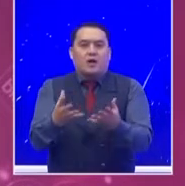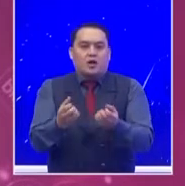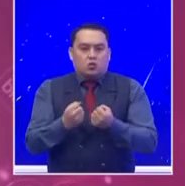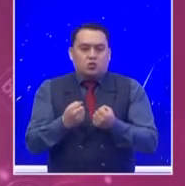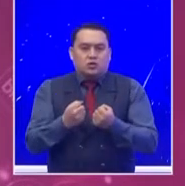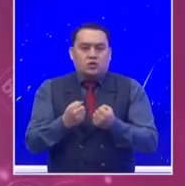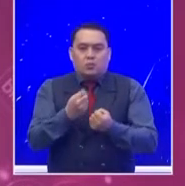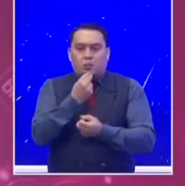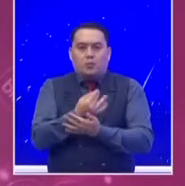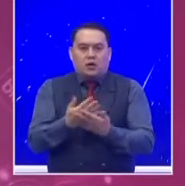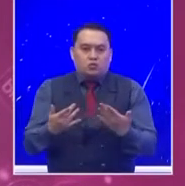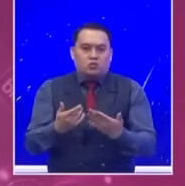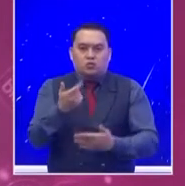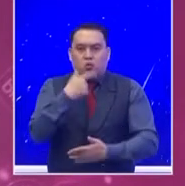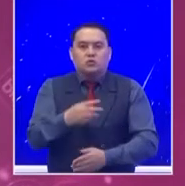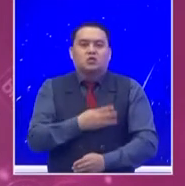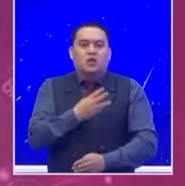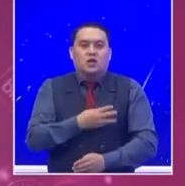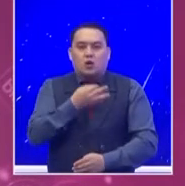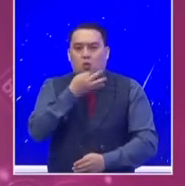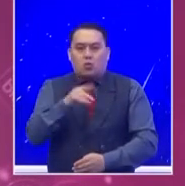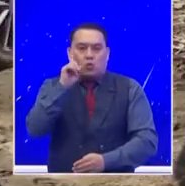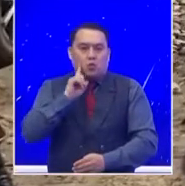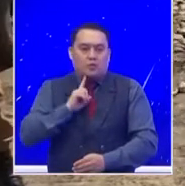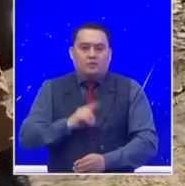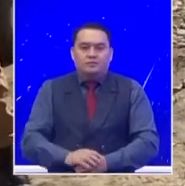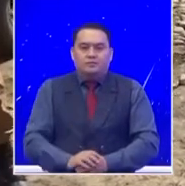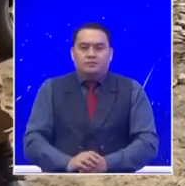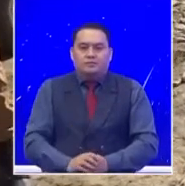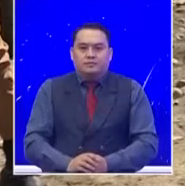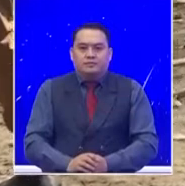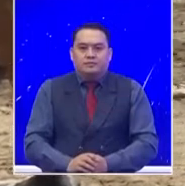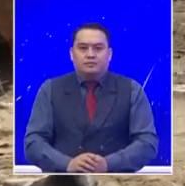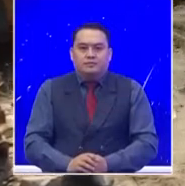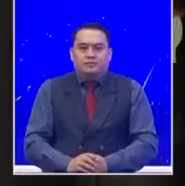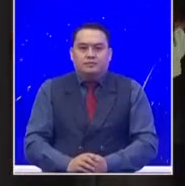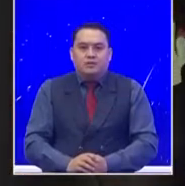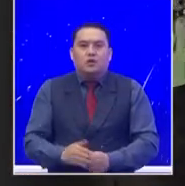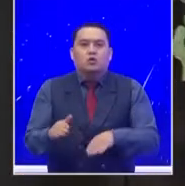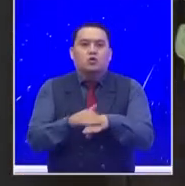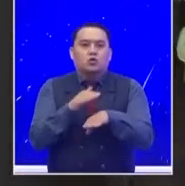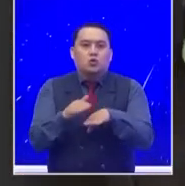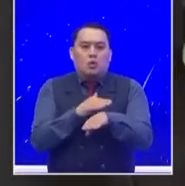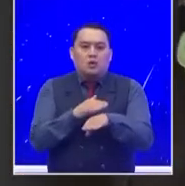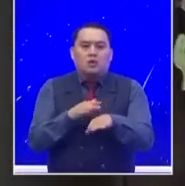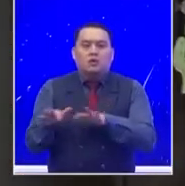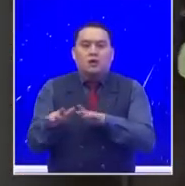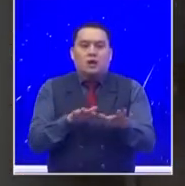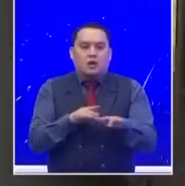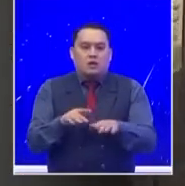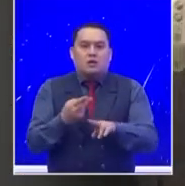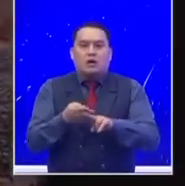же вещи и продукты по собственному желанию в любое им удобное время. Стремящиеся к добрым делам волонтеры отличились и на этот